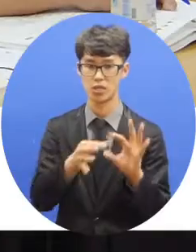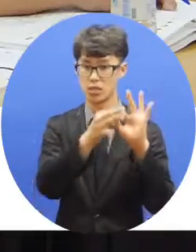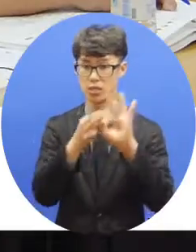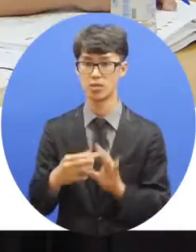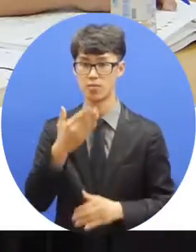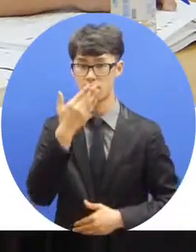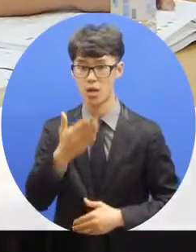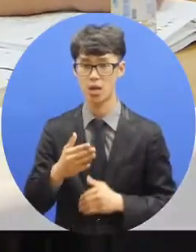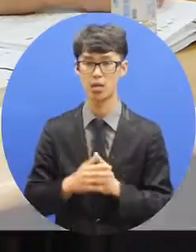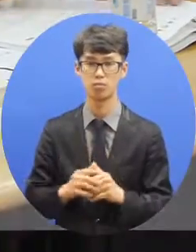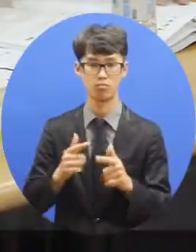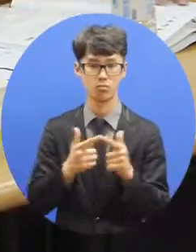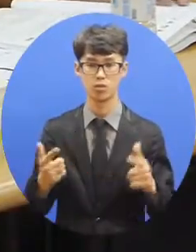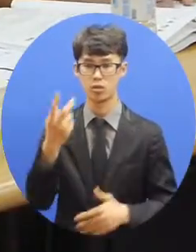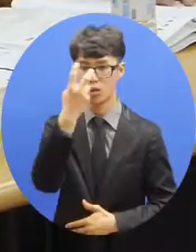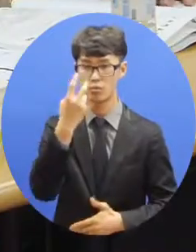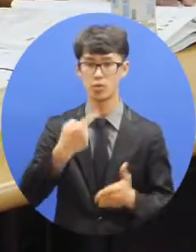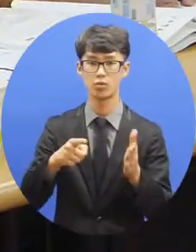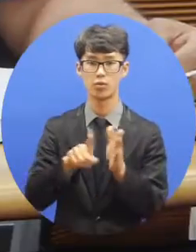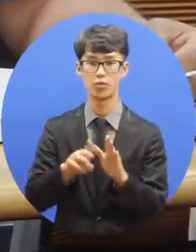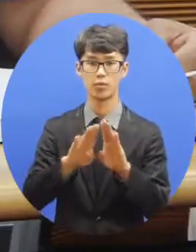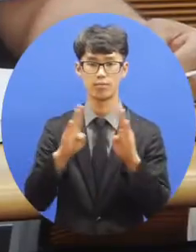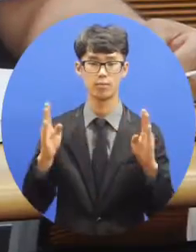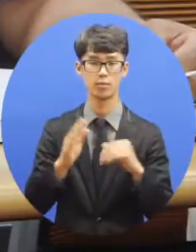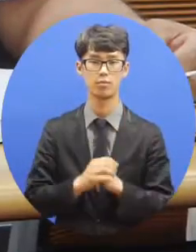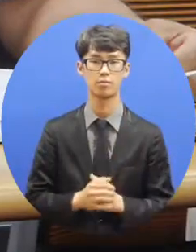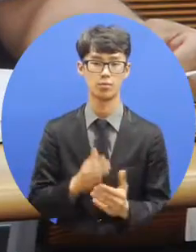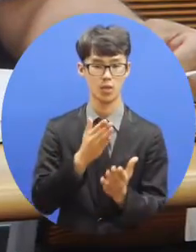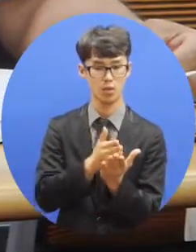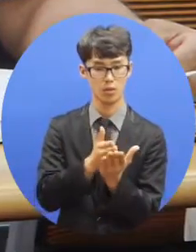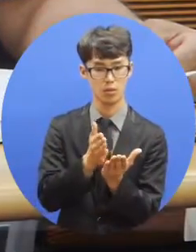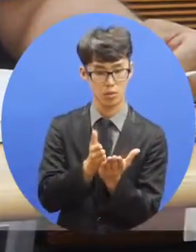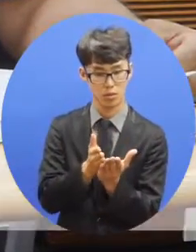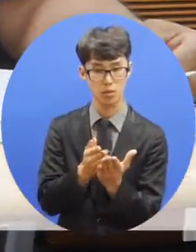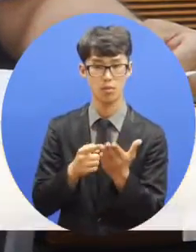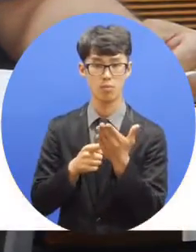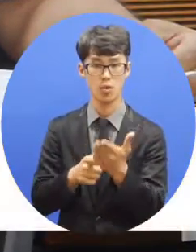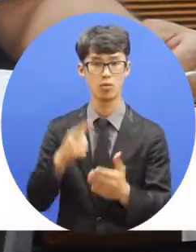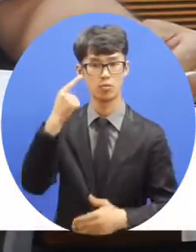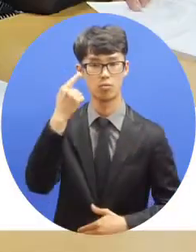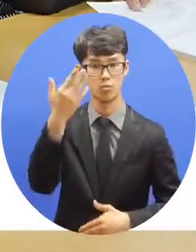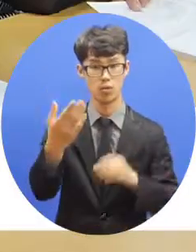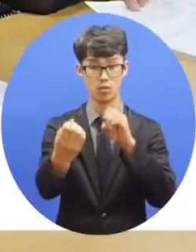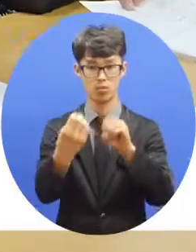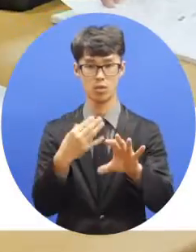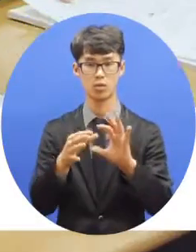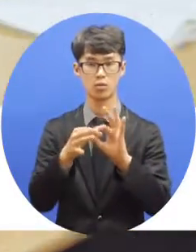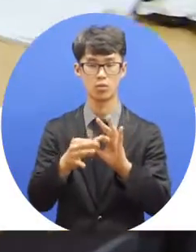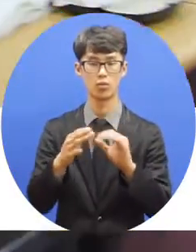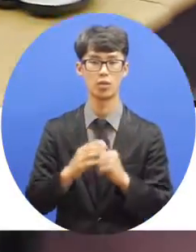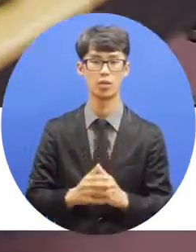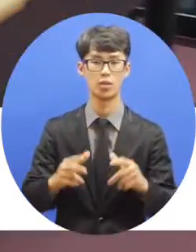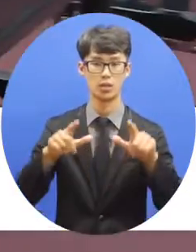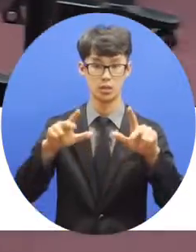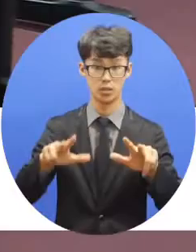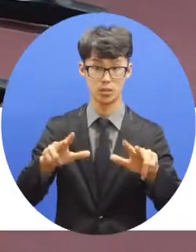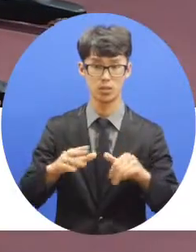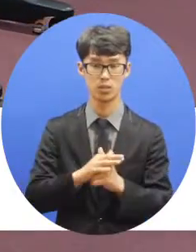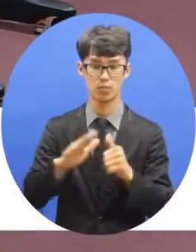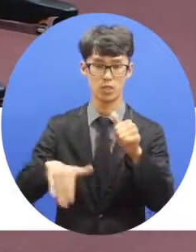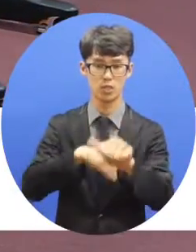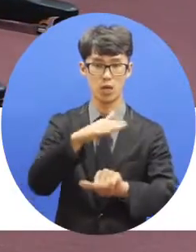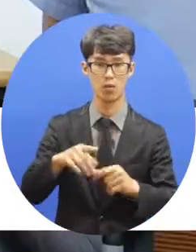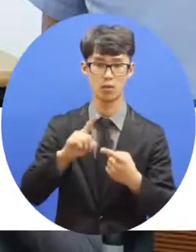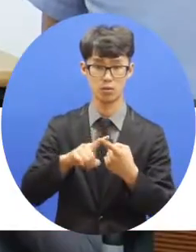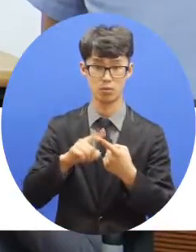실행력을 제고하기 위해 개최됐는데요. 각 부서별 보고사항에 대해 질의답변하며 추진하고 있는 주요 현안 사업에